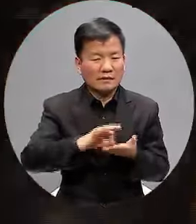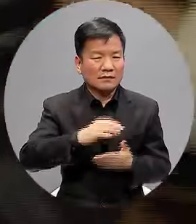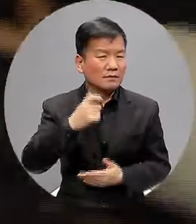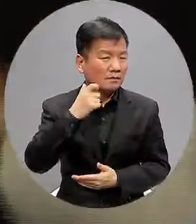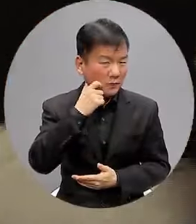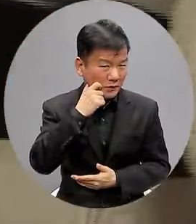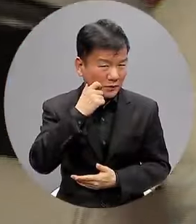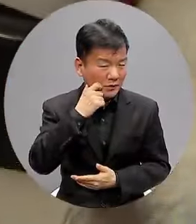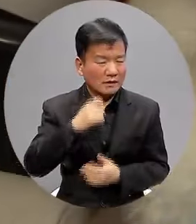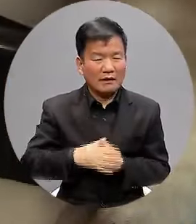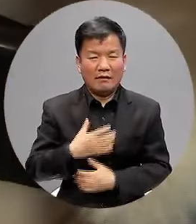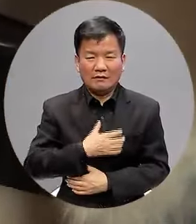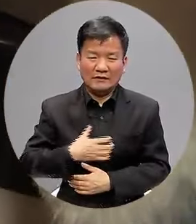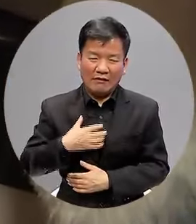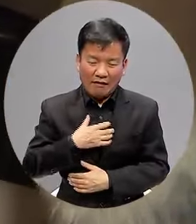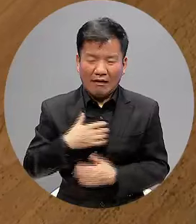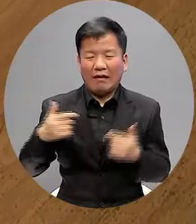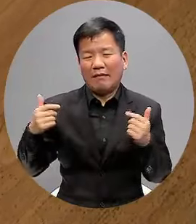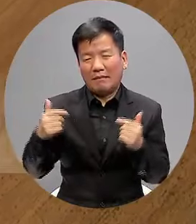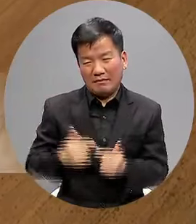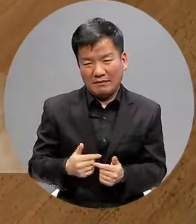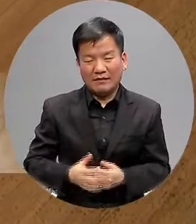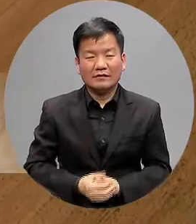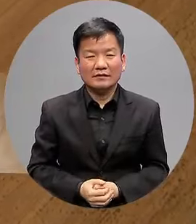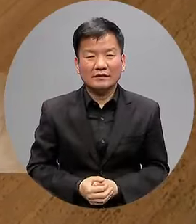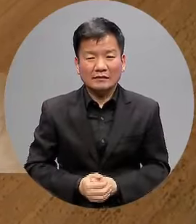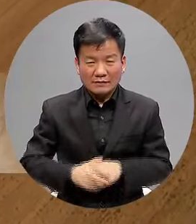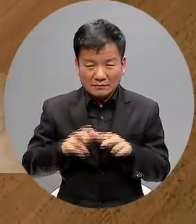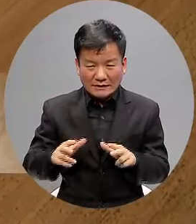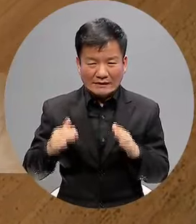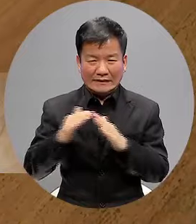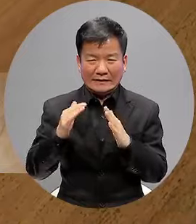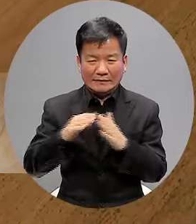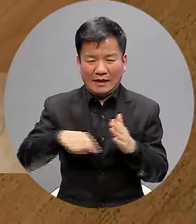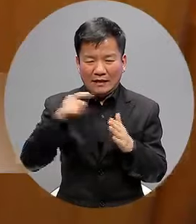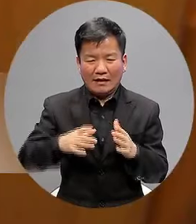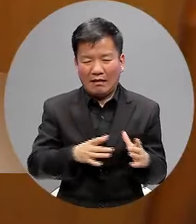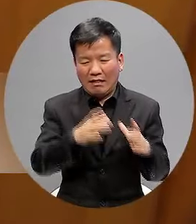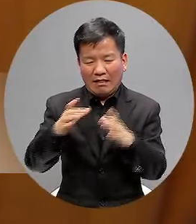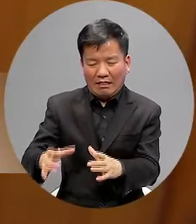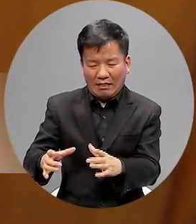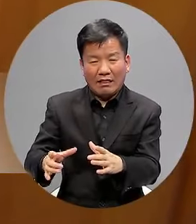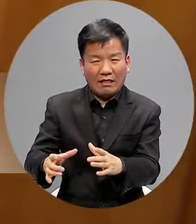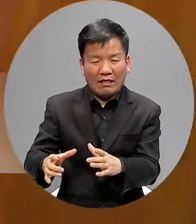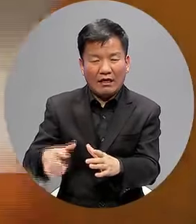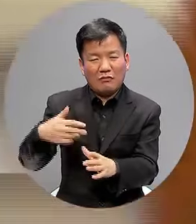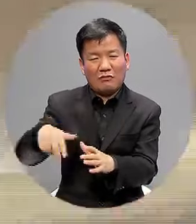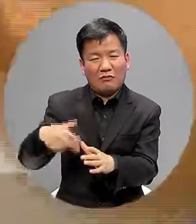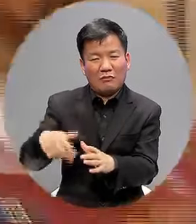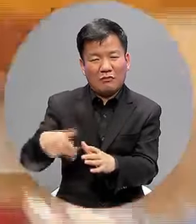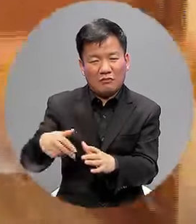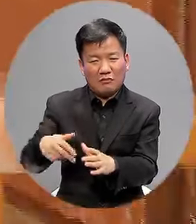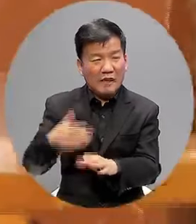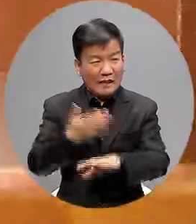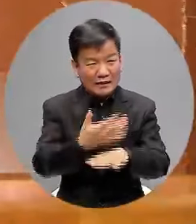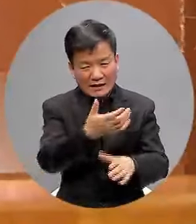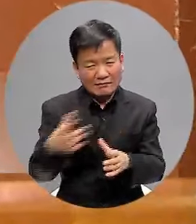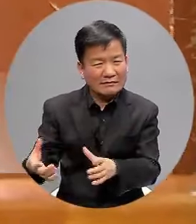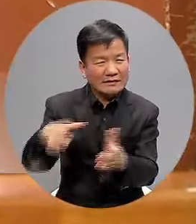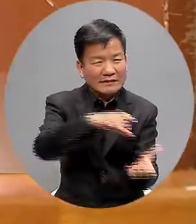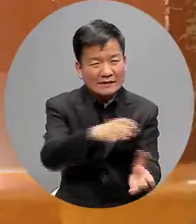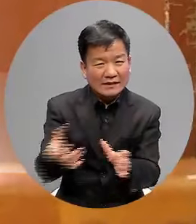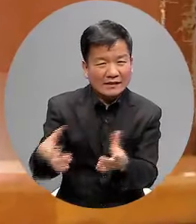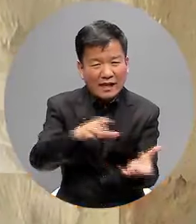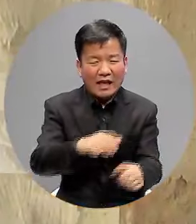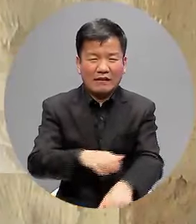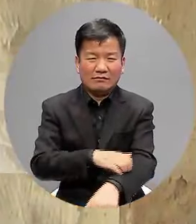못했던 할머니도 걱정을 덜었습니다. 그동안 집안에서 이동식 변기를 사용해 다른 사람이 비워주던 불편도